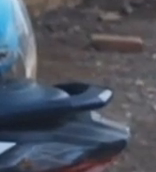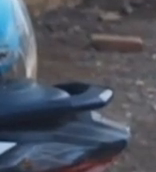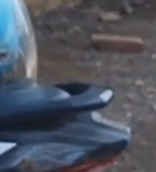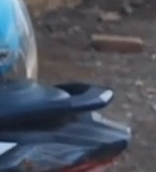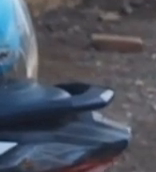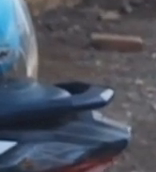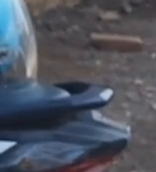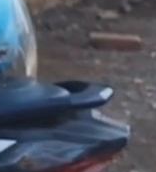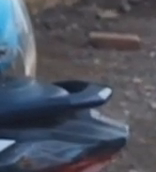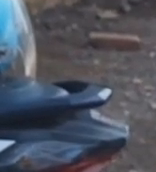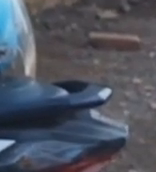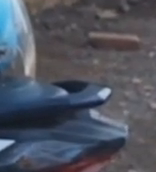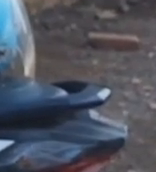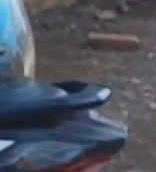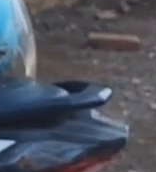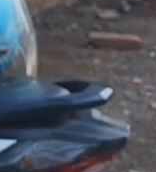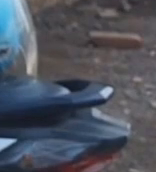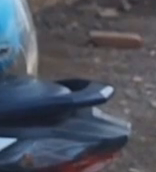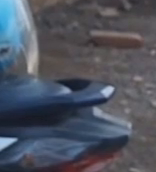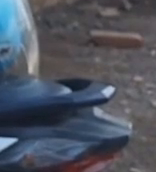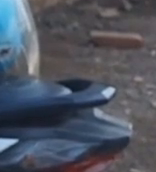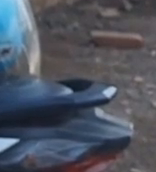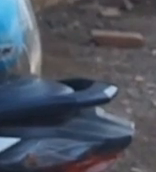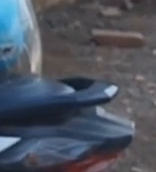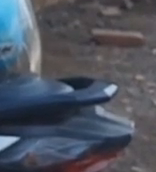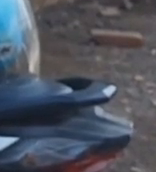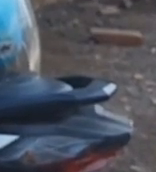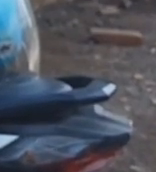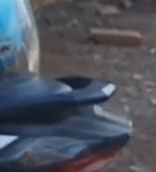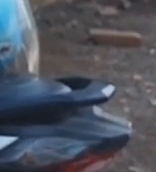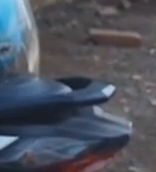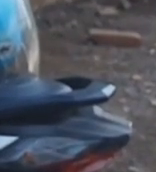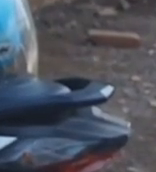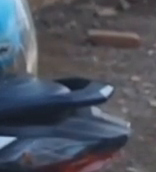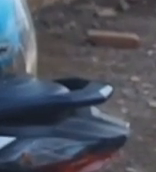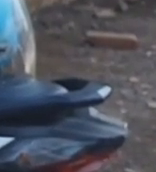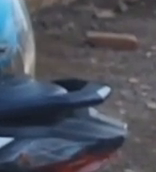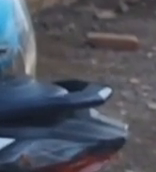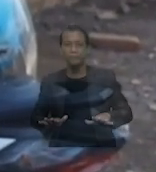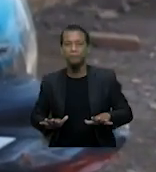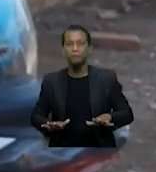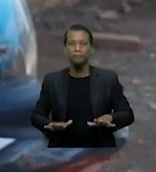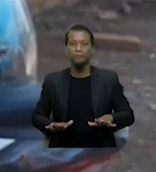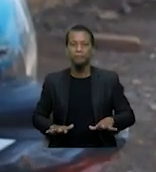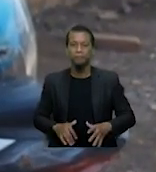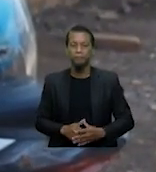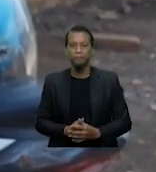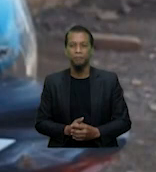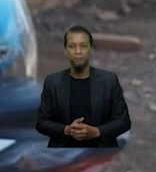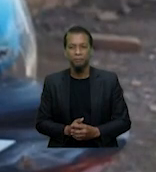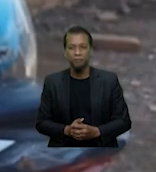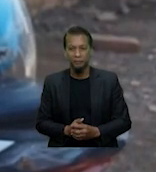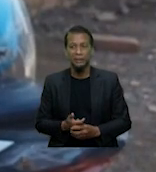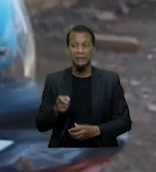namanya tindakan perhatian dengan push up ke, dengan pembersihan lokasi dan segala macam. Dan mungkin pada